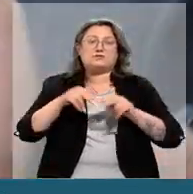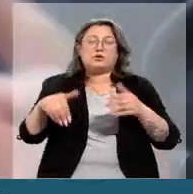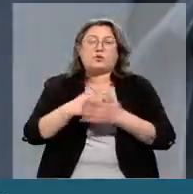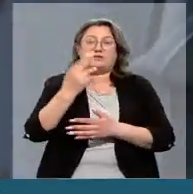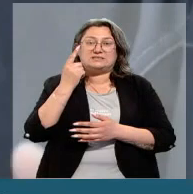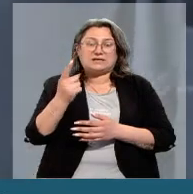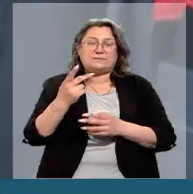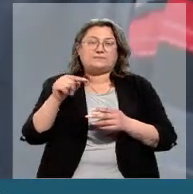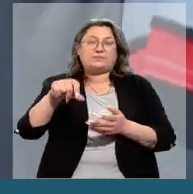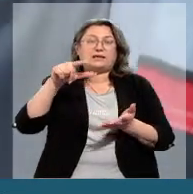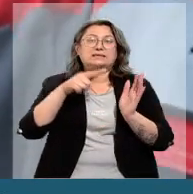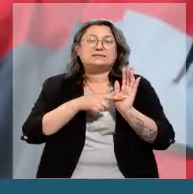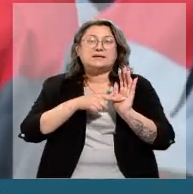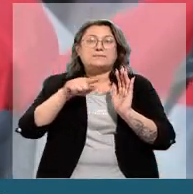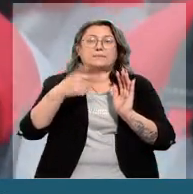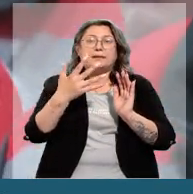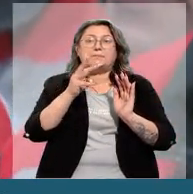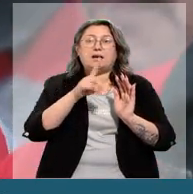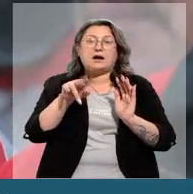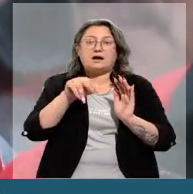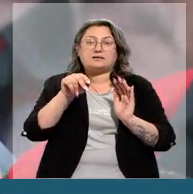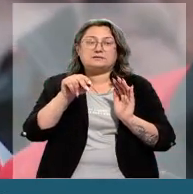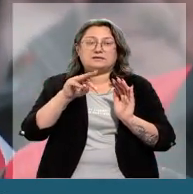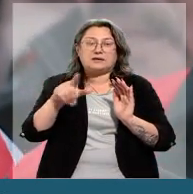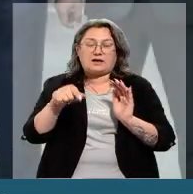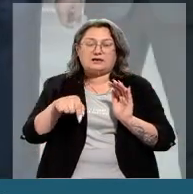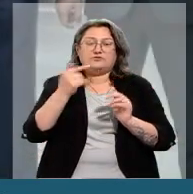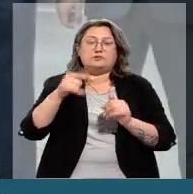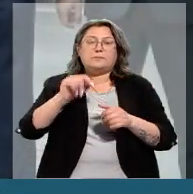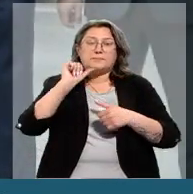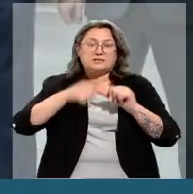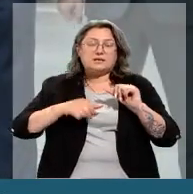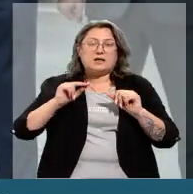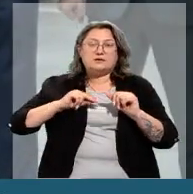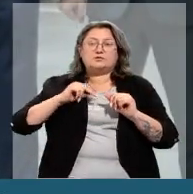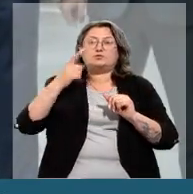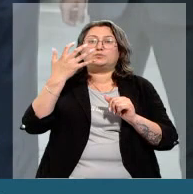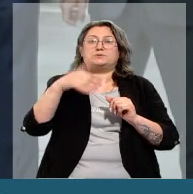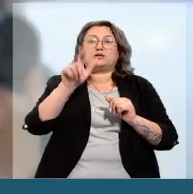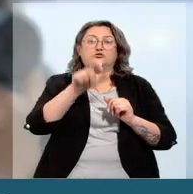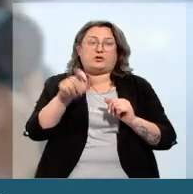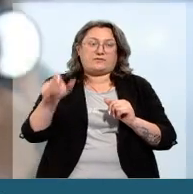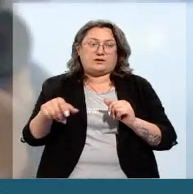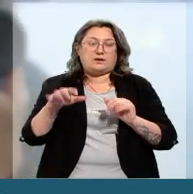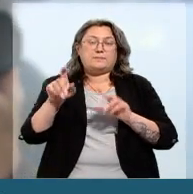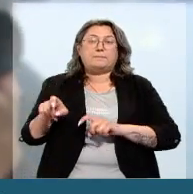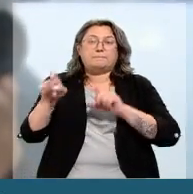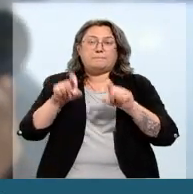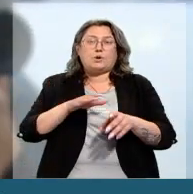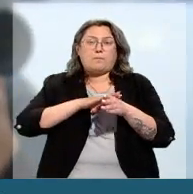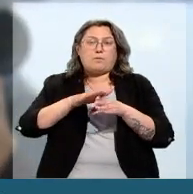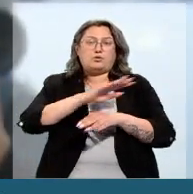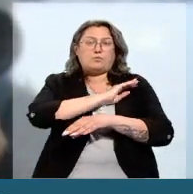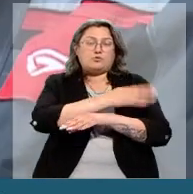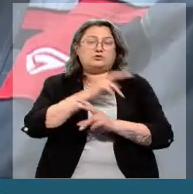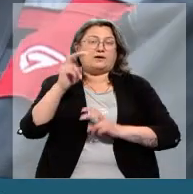цехтің құрылысына 7,5 миллиард теңге инвестиция тартылған. Бүгінде мұнда 150 адам тұрақты еңбек етеді. Зауыт толық